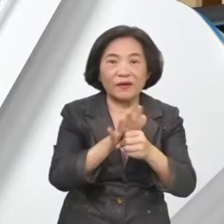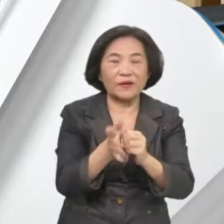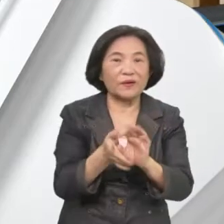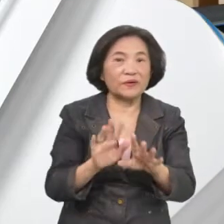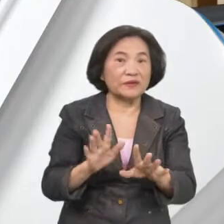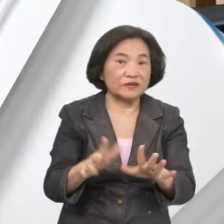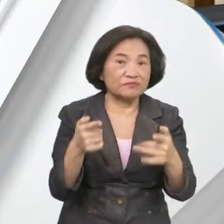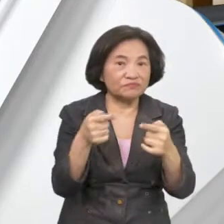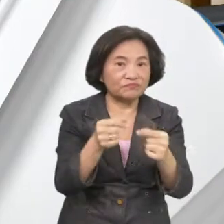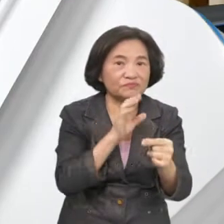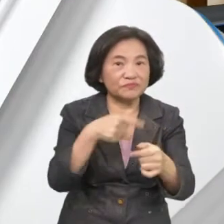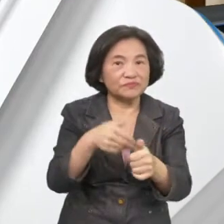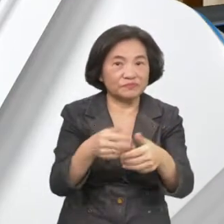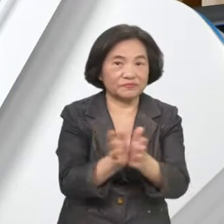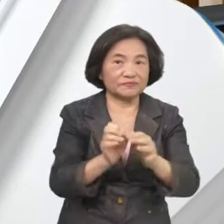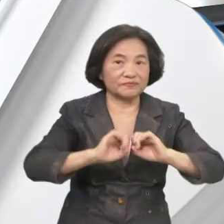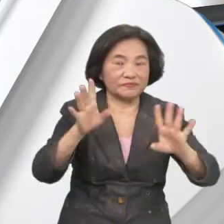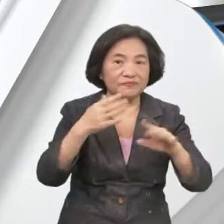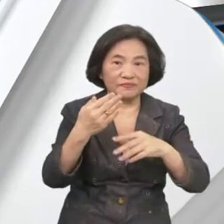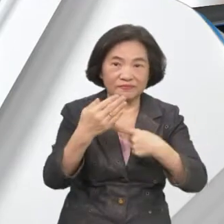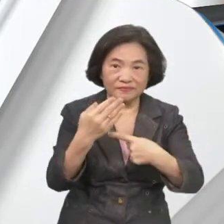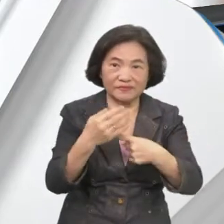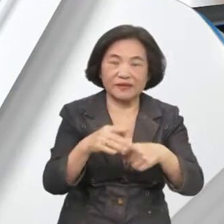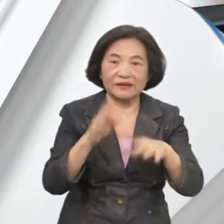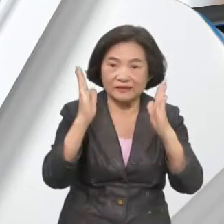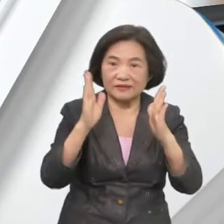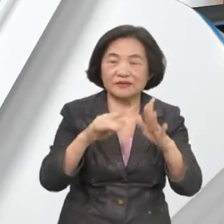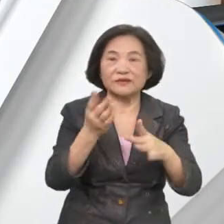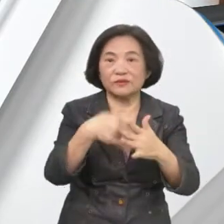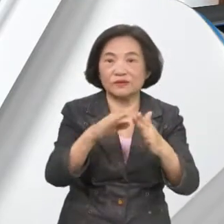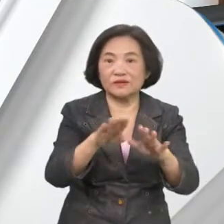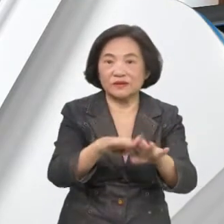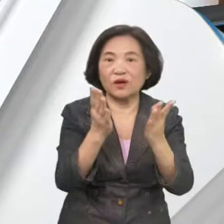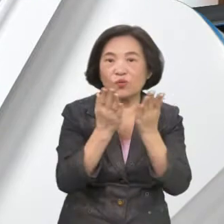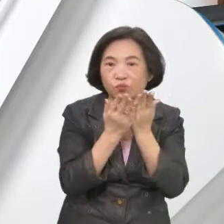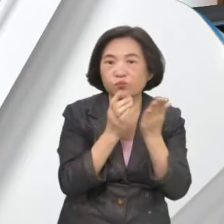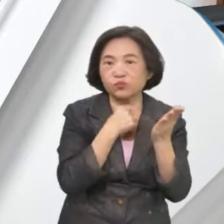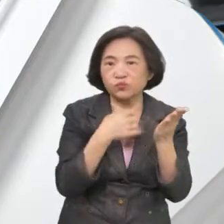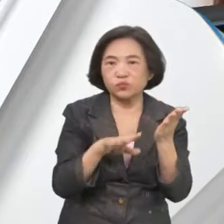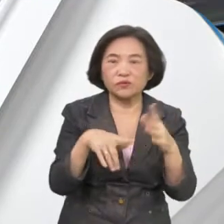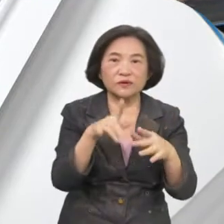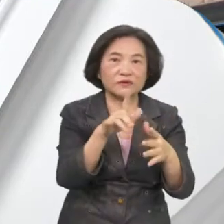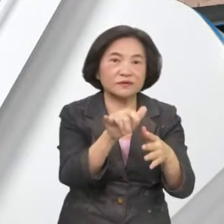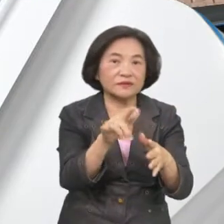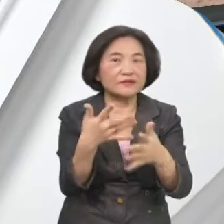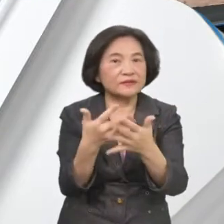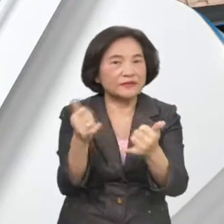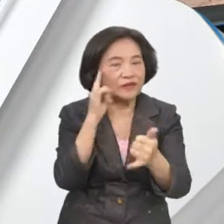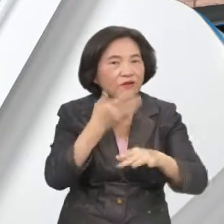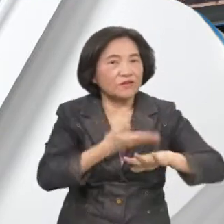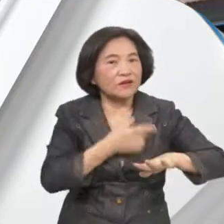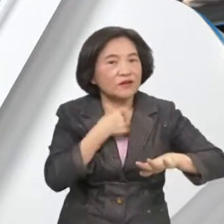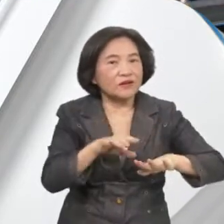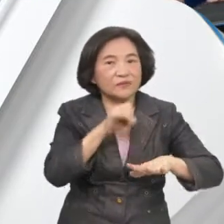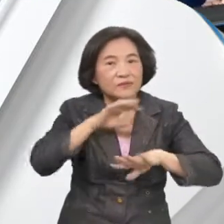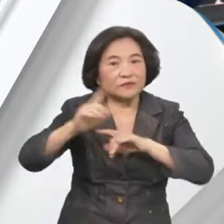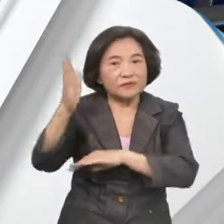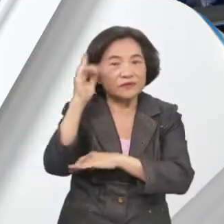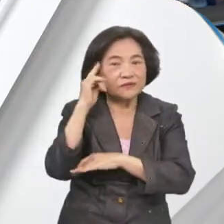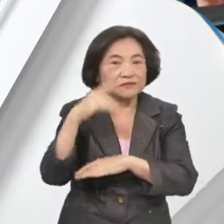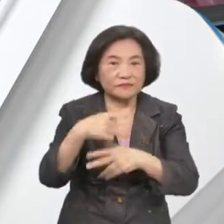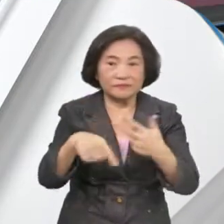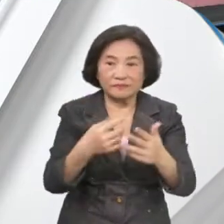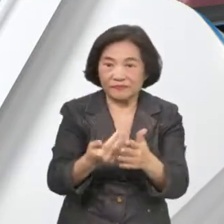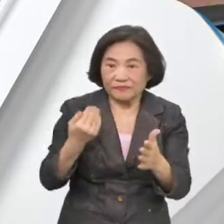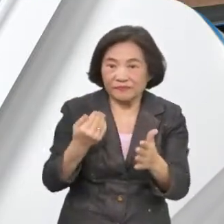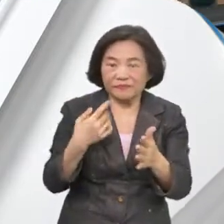日前下跌的之后，教育部之前是宣布今年九月初日实体开学。日本师生安心上课，屏东站政府开学